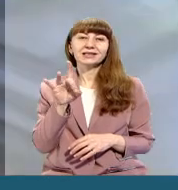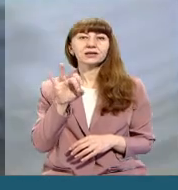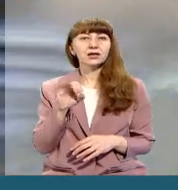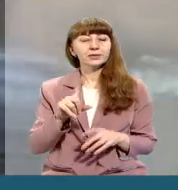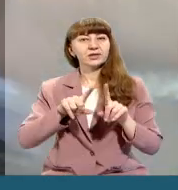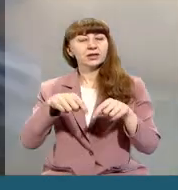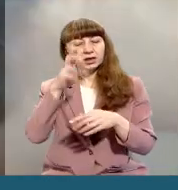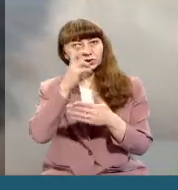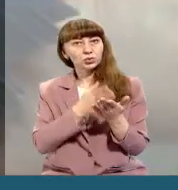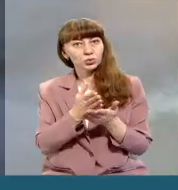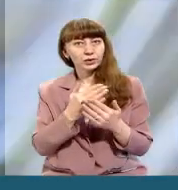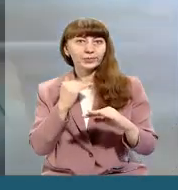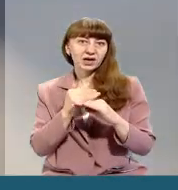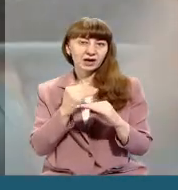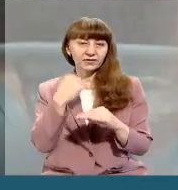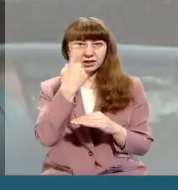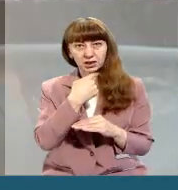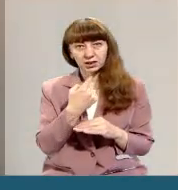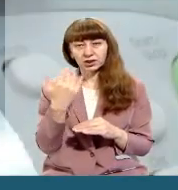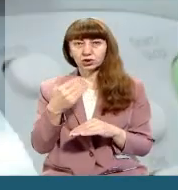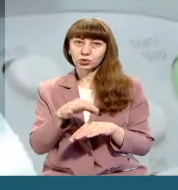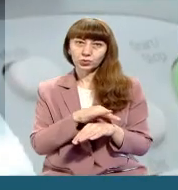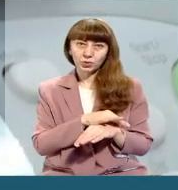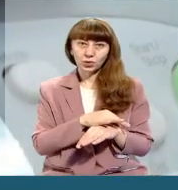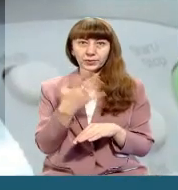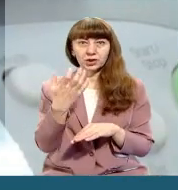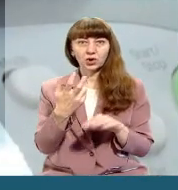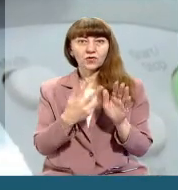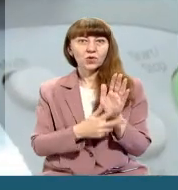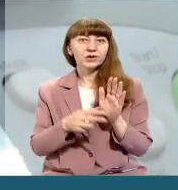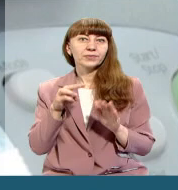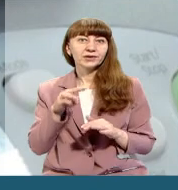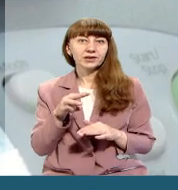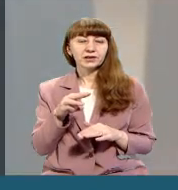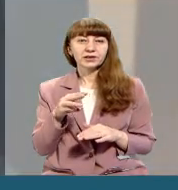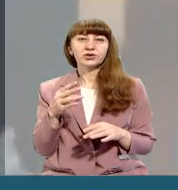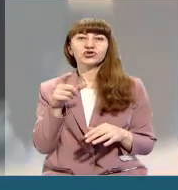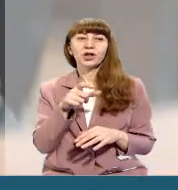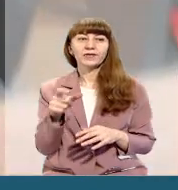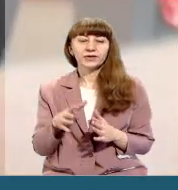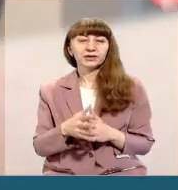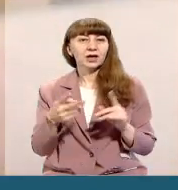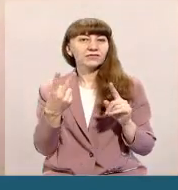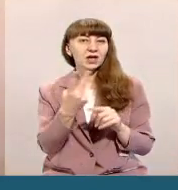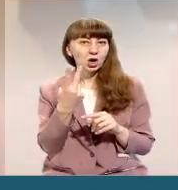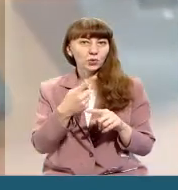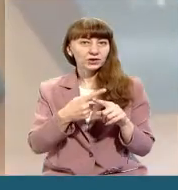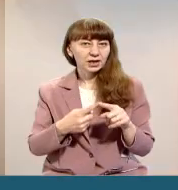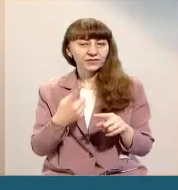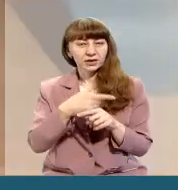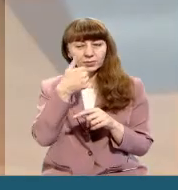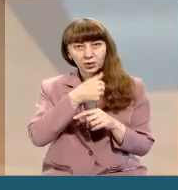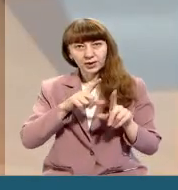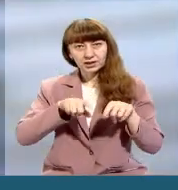госслужащие и приравненные к ним лица а также их супруги почти 580.000 физических лиц на втором этапе в текущем году